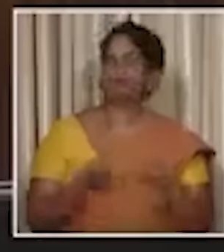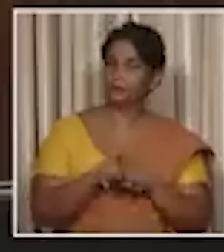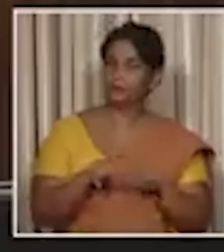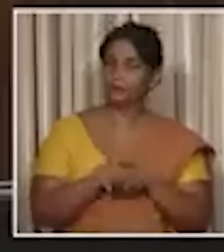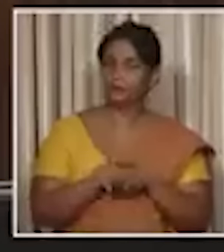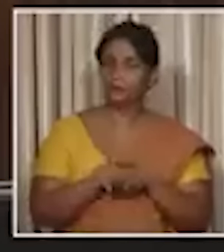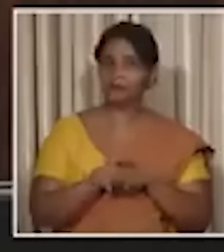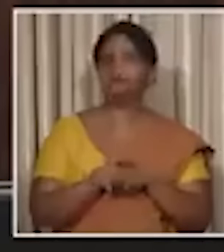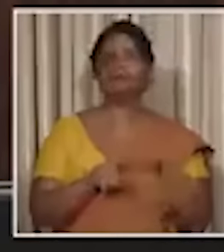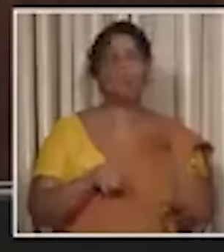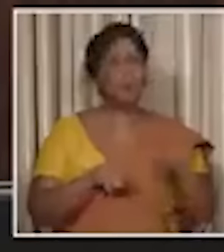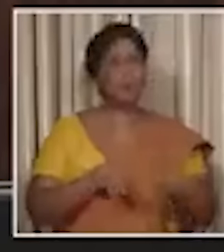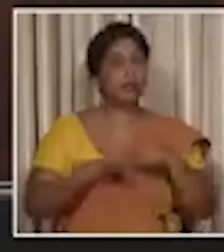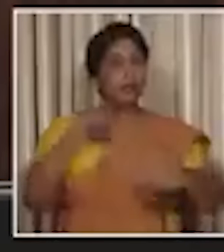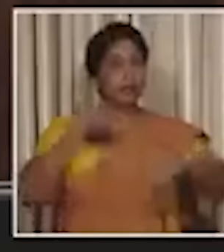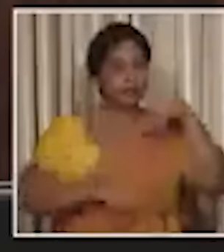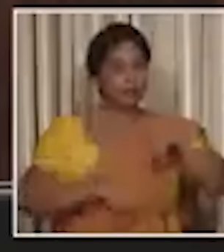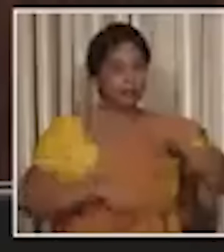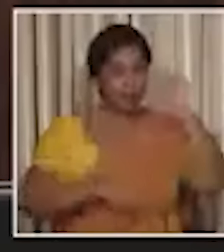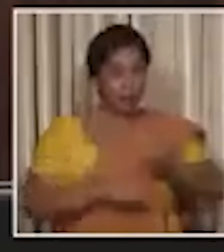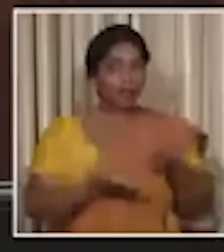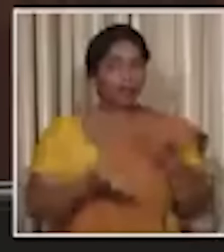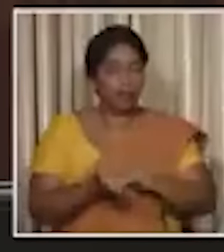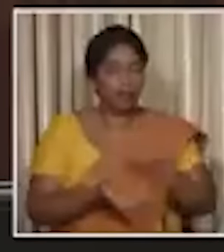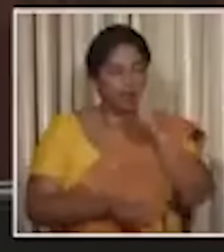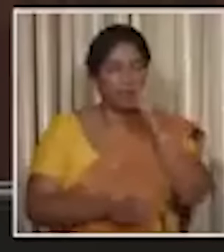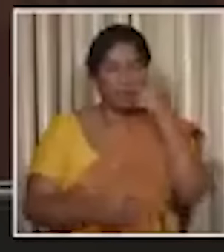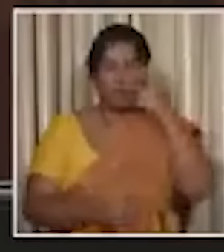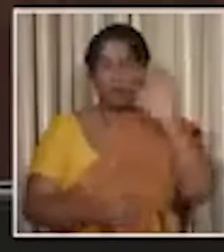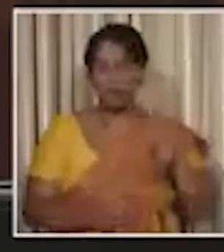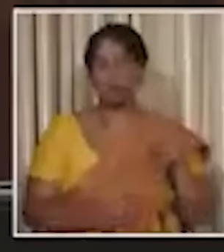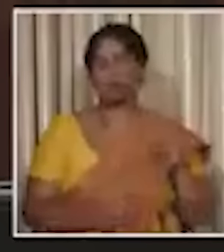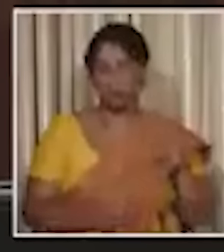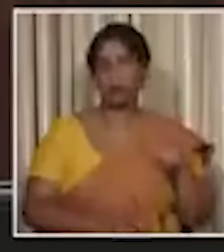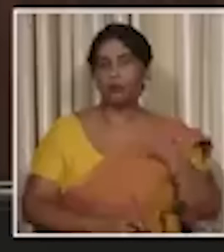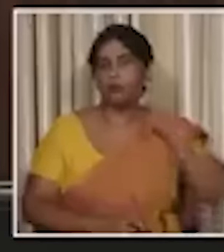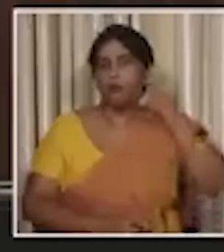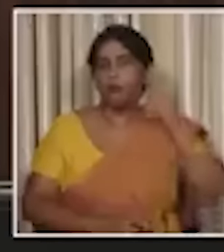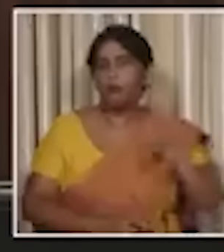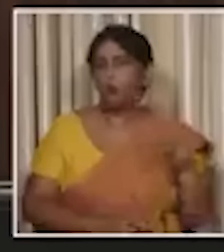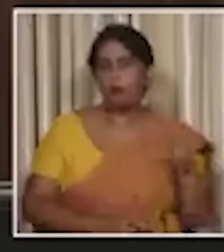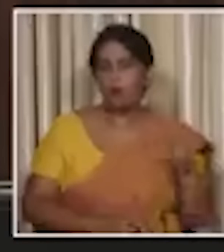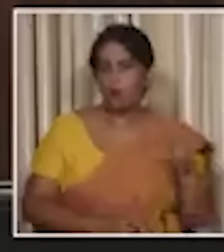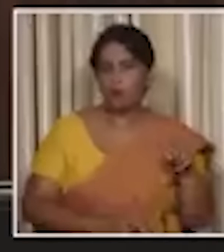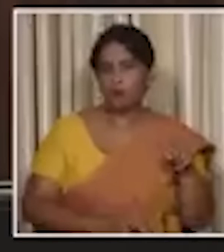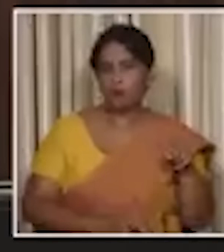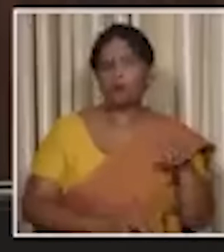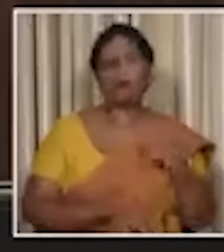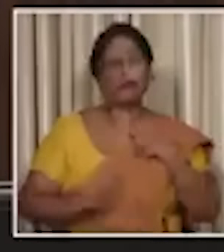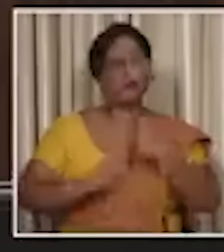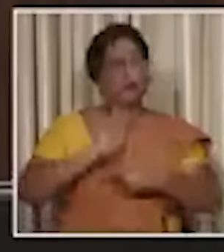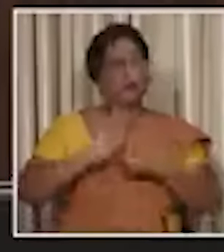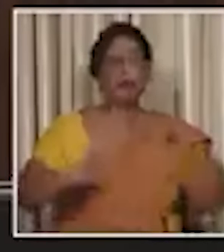இல்லை, வீழ்ச்சியடைந்திருக்கின்றது. அவர்களுக்கு அநீதி ஏற்படுகின்ற பொழுது அந்த அநீதியை நிவர்த்தி செய்து கொள்வதற்கு